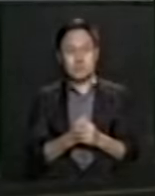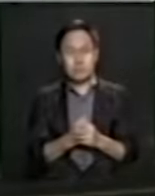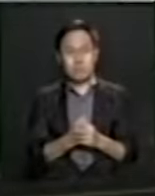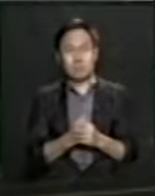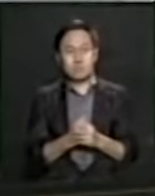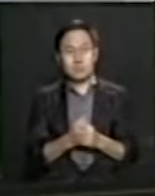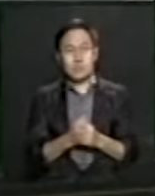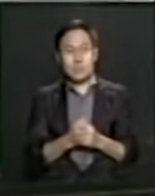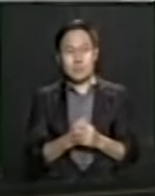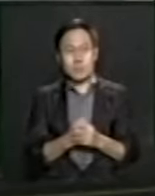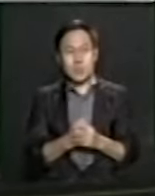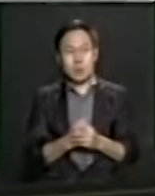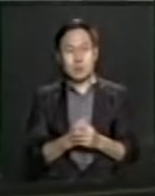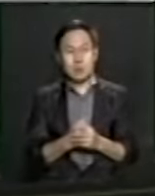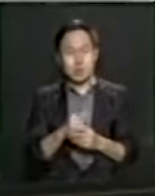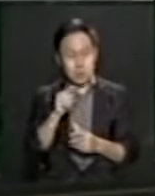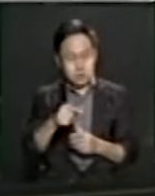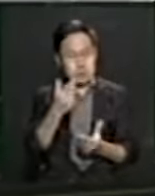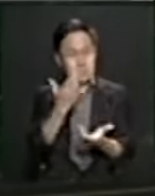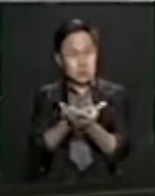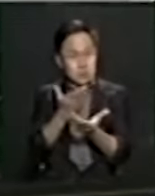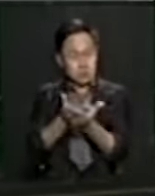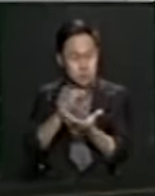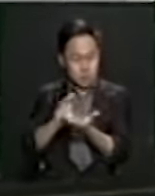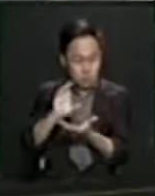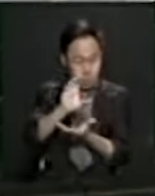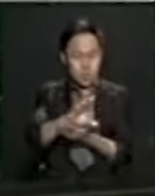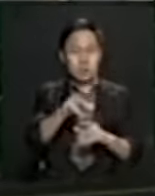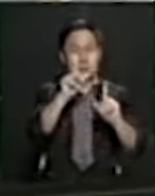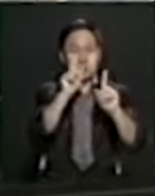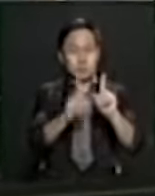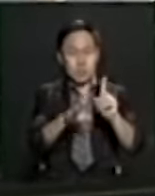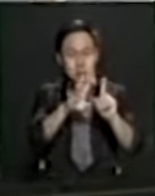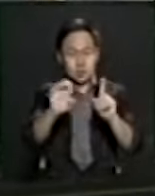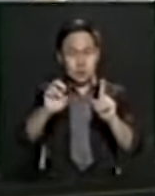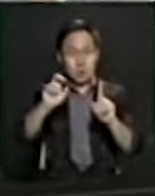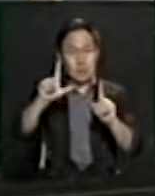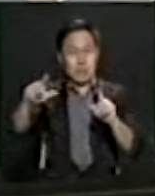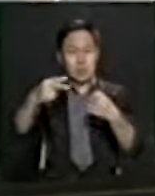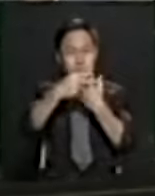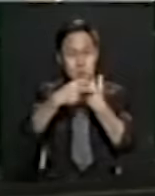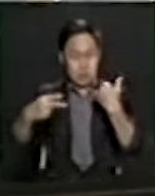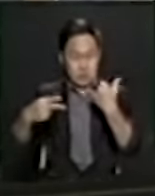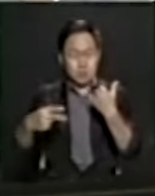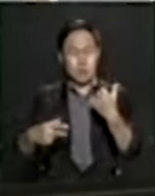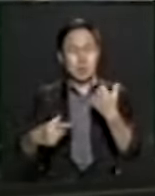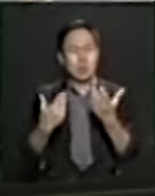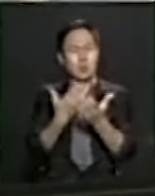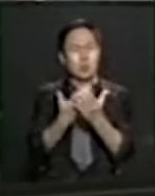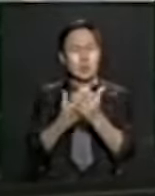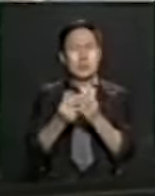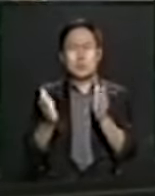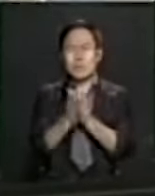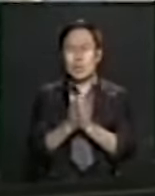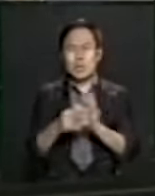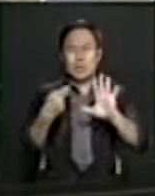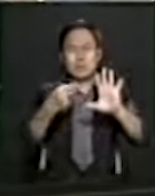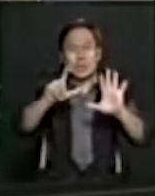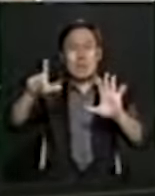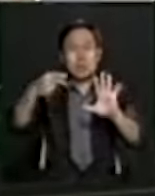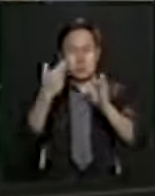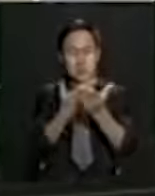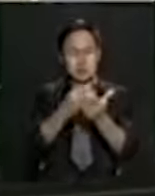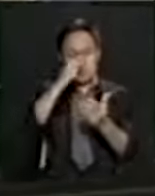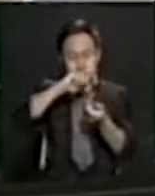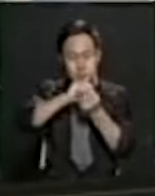คือโรตารี่ได้ใช้เงินเนี่ยไปกว่า 1,400 ล้านเหรียญนะเกือบ 50,000 ล้านบาทช่วงการช่วยกันขจัด